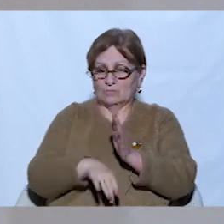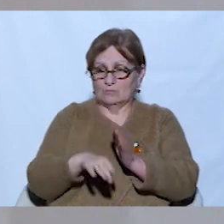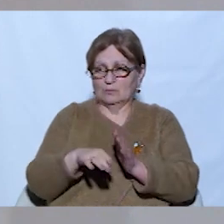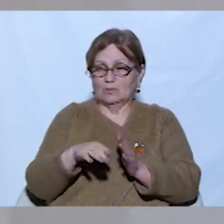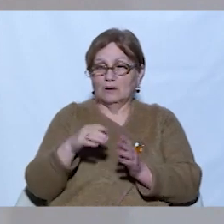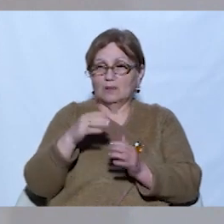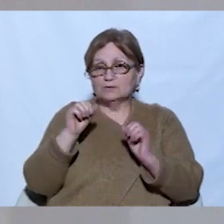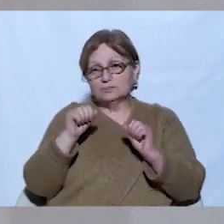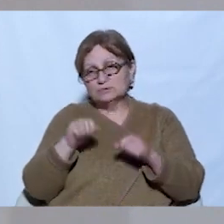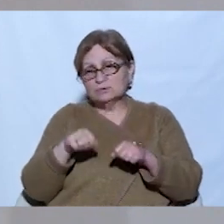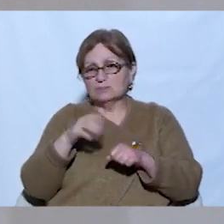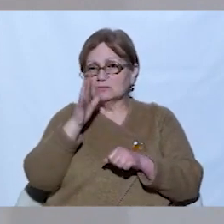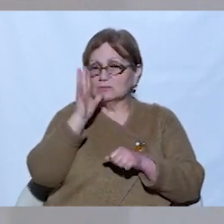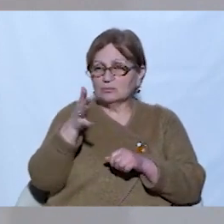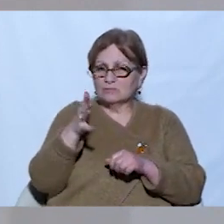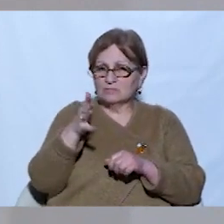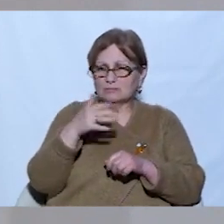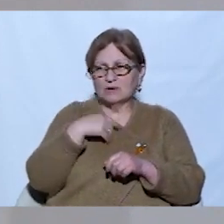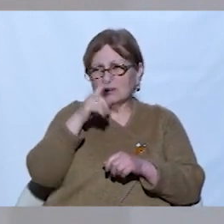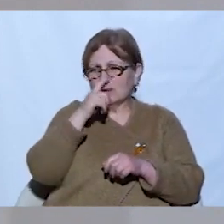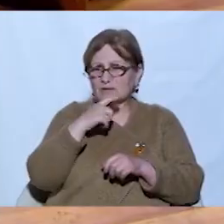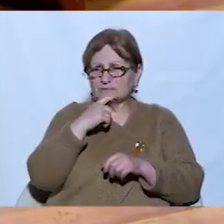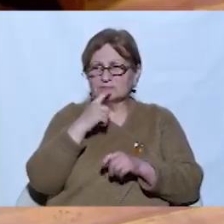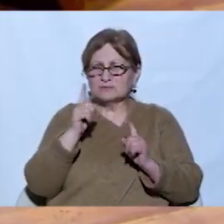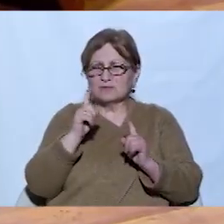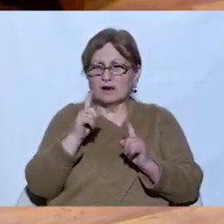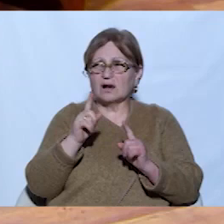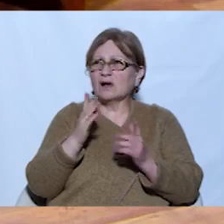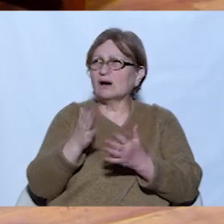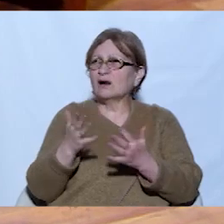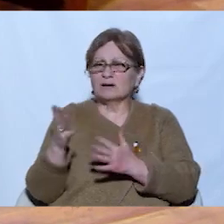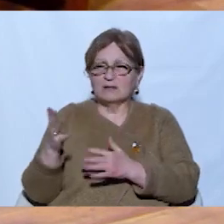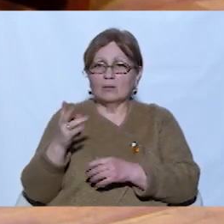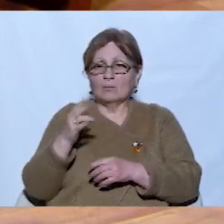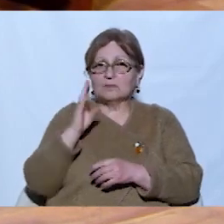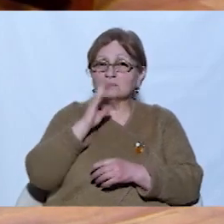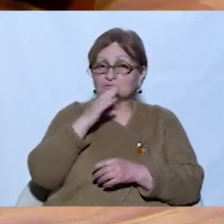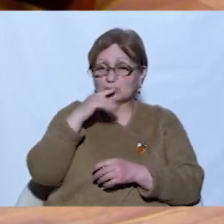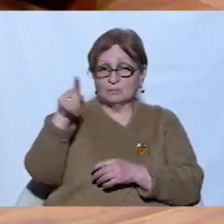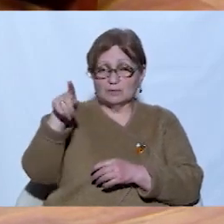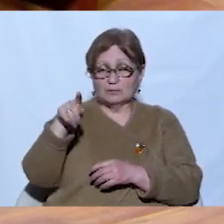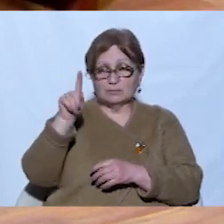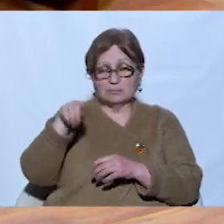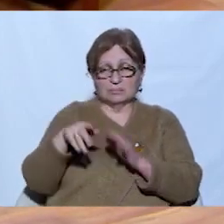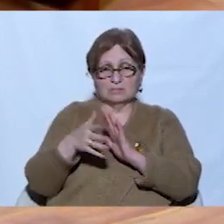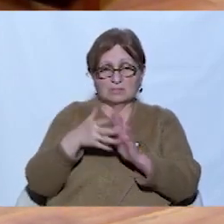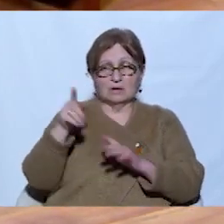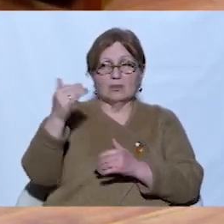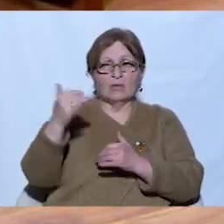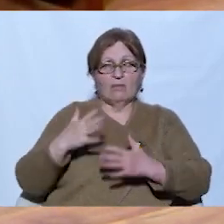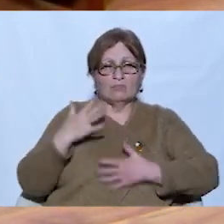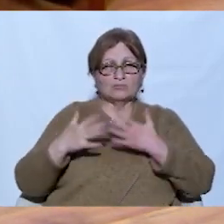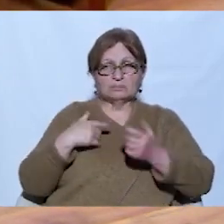გარემო პირობების გამო, რაც ხდება. ან თუნდაც იმის გამო შეიძლება მე 5 წლის რომ ვარ ვერ ბაცნობიერებ, თუ რა არის ხო ეს, მაგრამ ჩემი